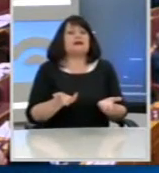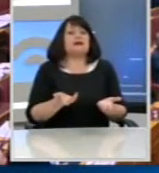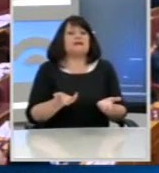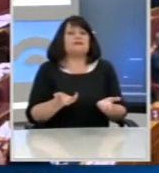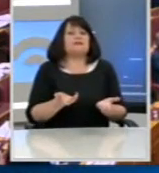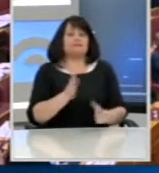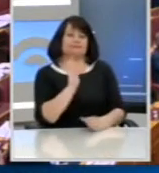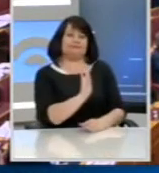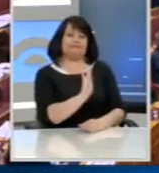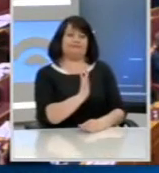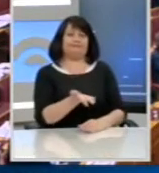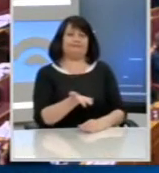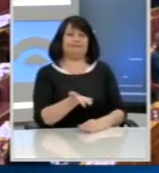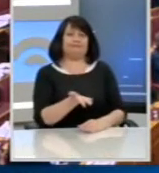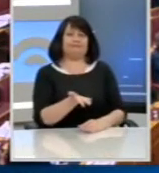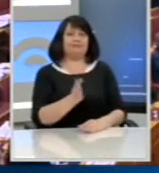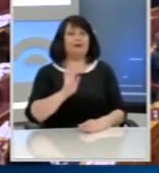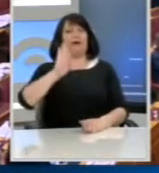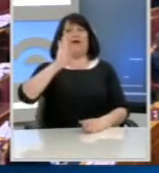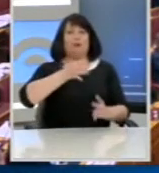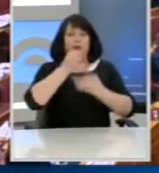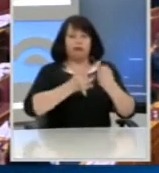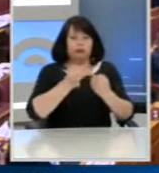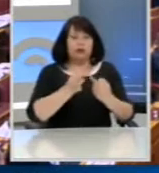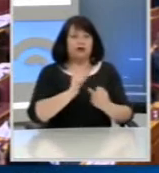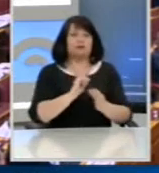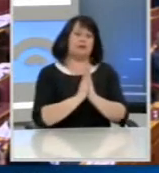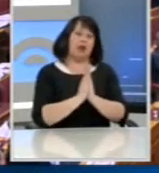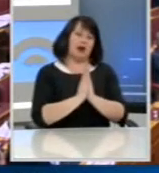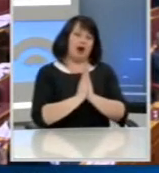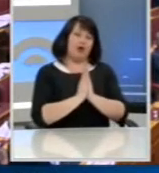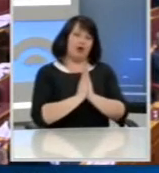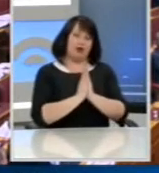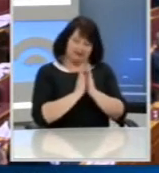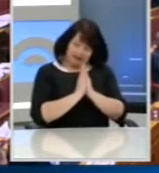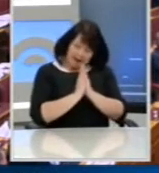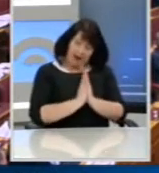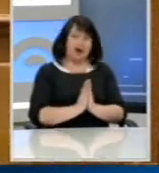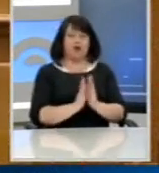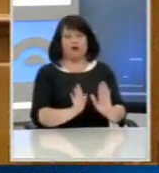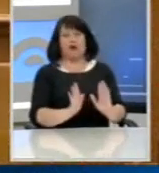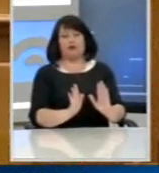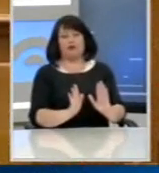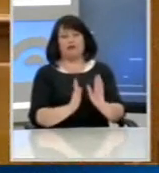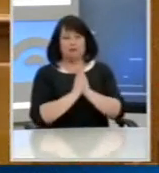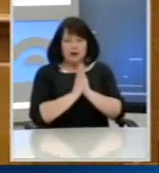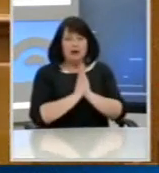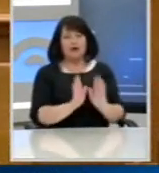Κύριε Γεωργιάδη, μην ξαναπαρέμβετε, παρακαλώ πολύ. Σας παρακαλώ. Σας παρακαλώ πάρα